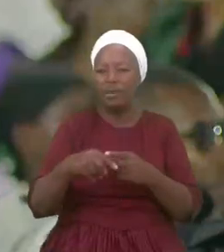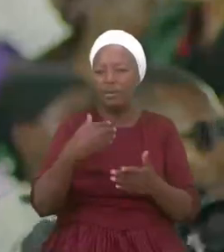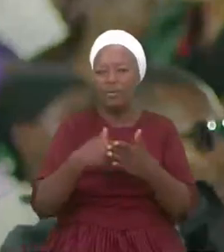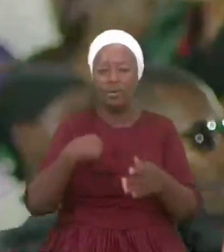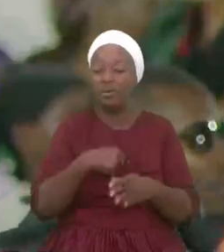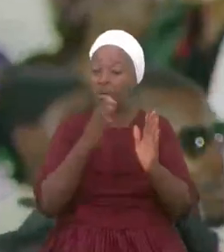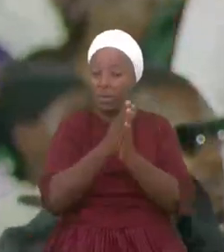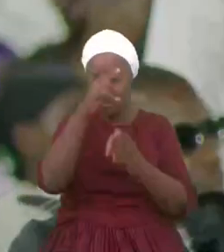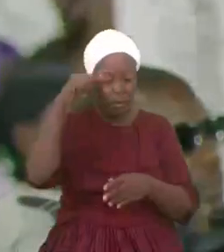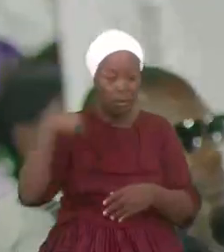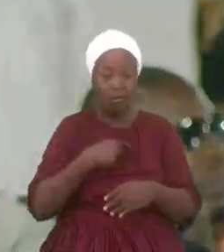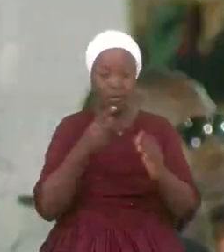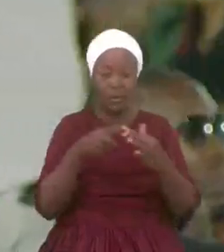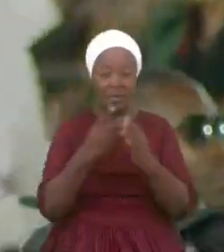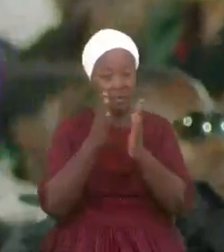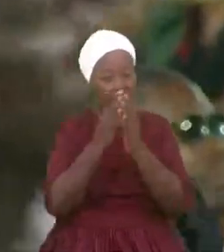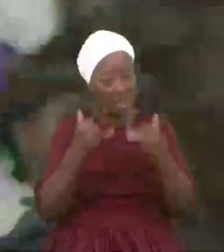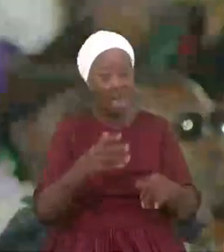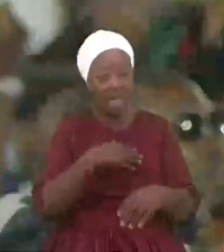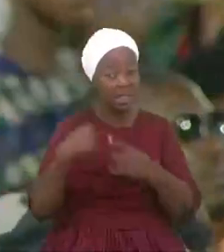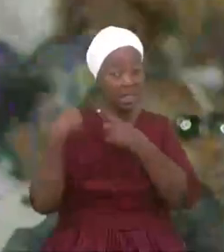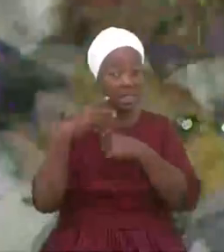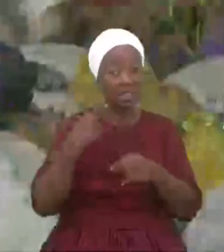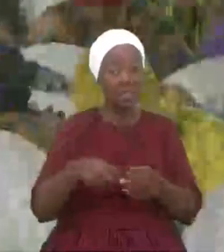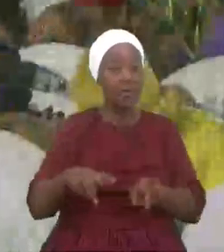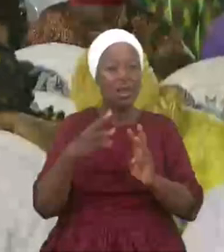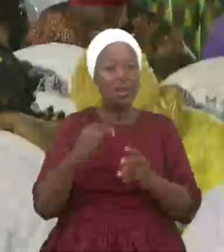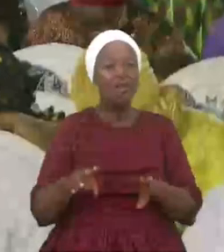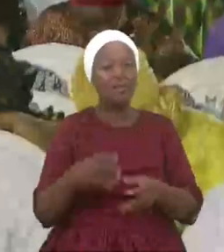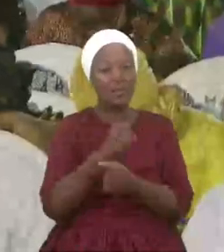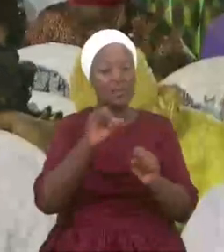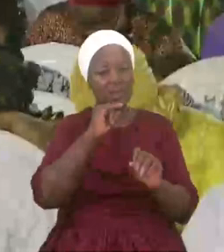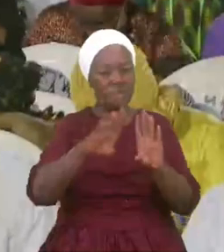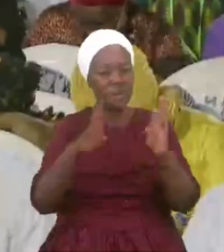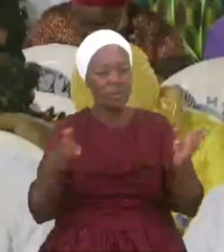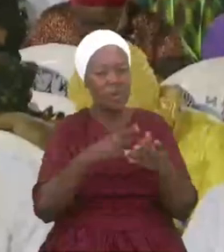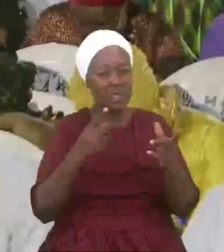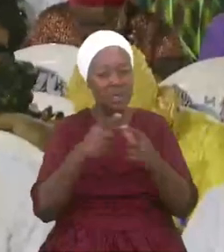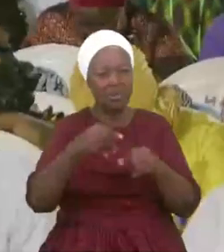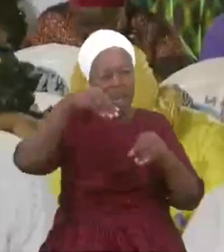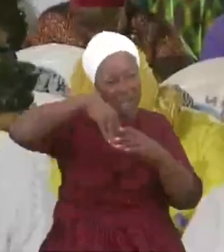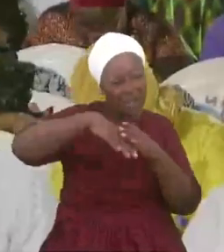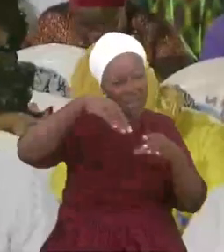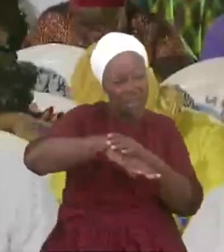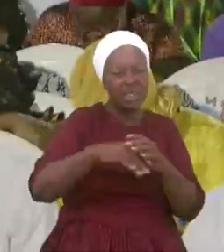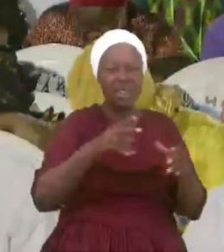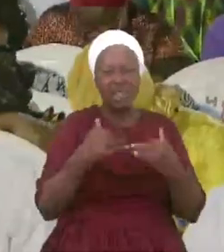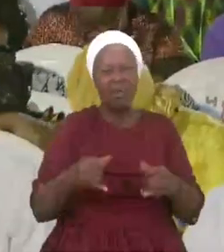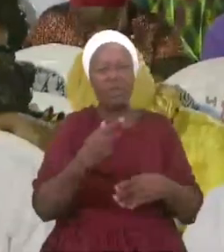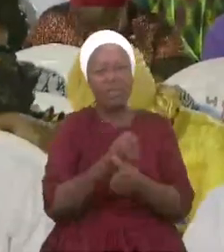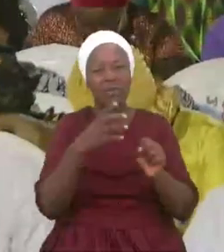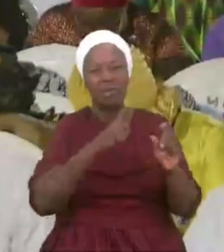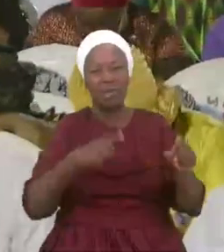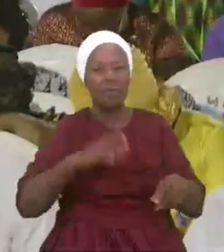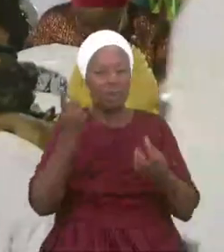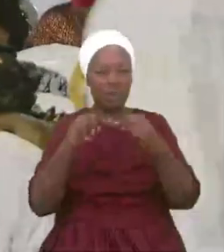je te bénisse que te bénisse tu te mets avant que nous prions nous allons prier maintenant et comme puisque la